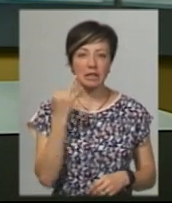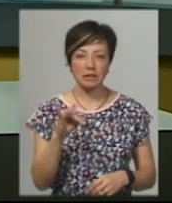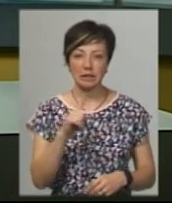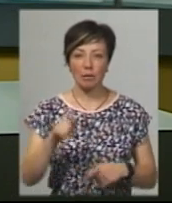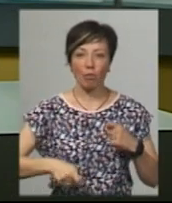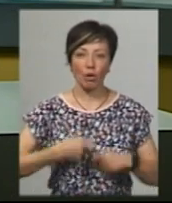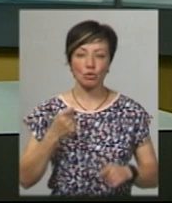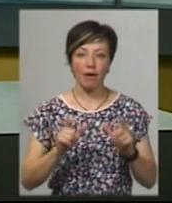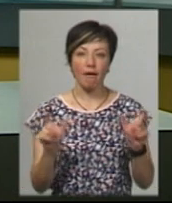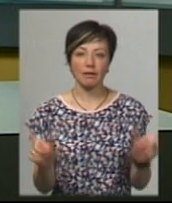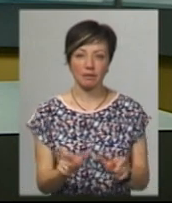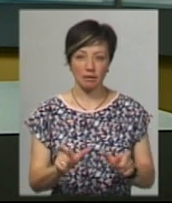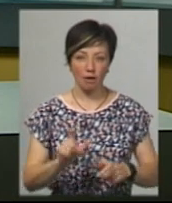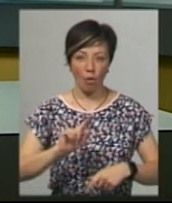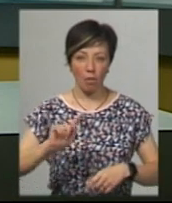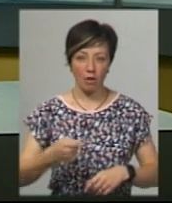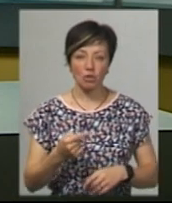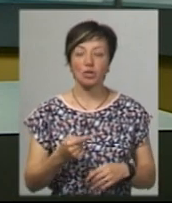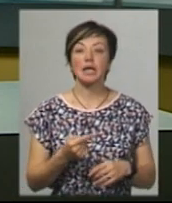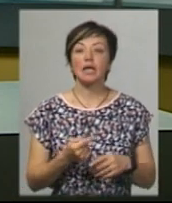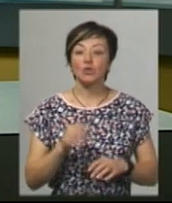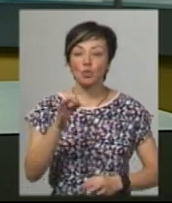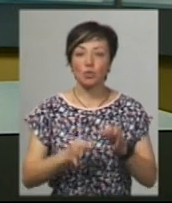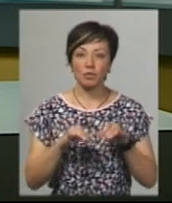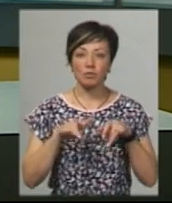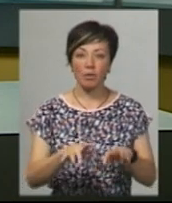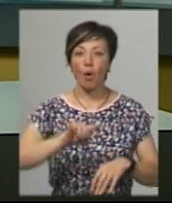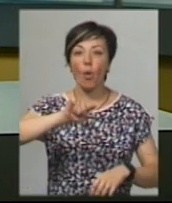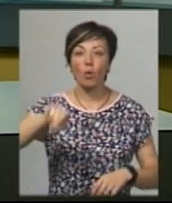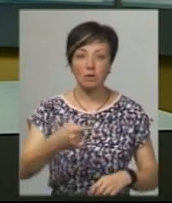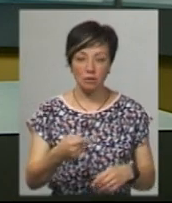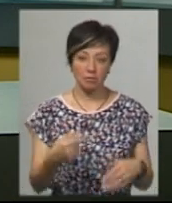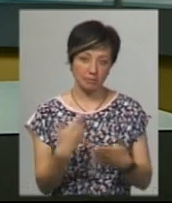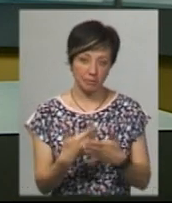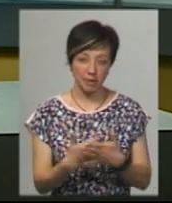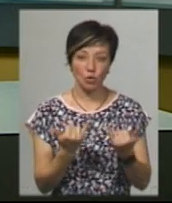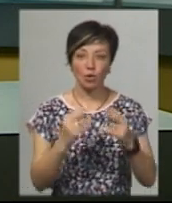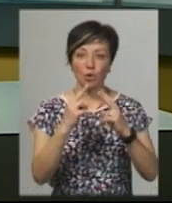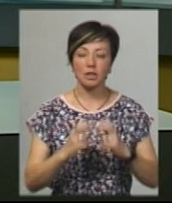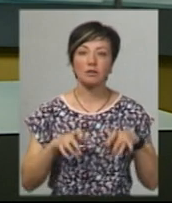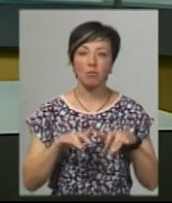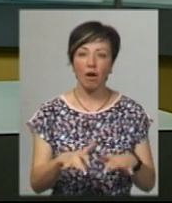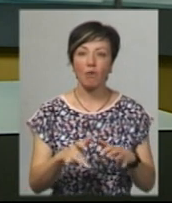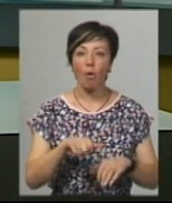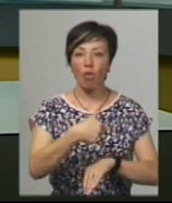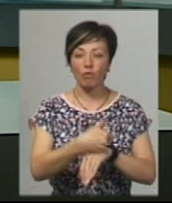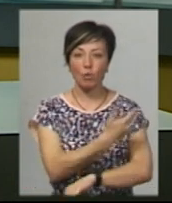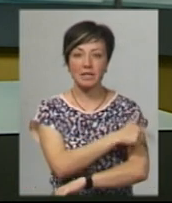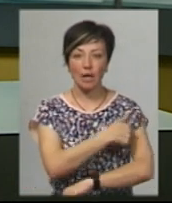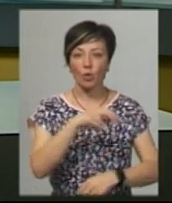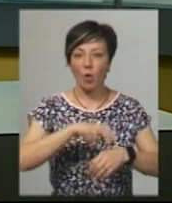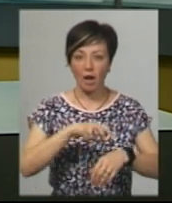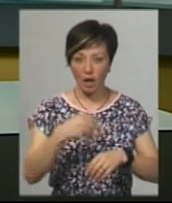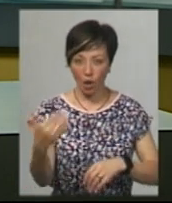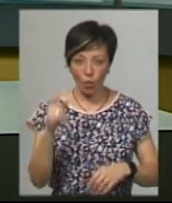порушення карантинних обмежень. Судове засідання тривало близько години. Також сьогодні розглядали справи по головному санітарному